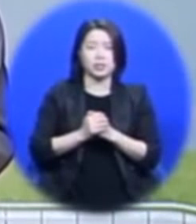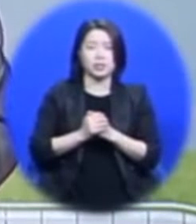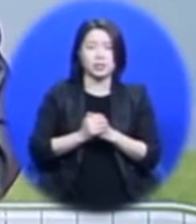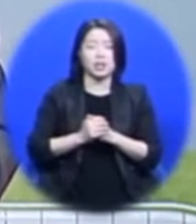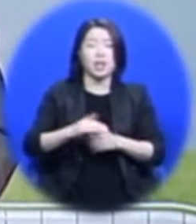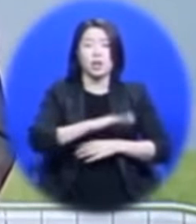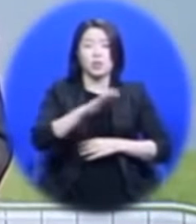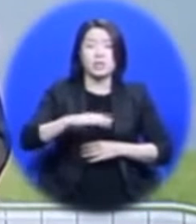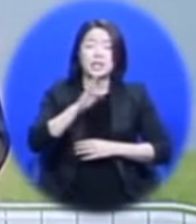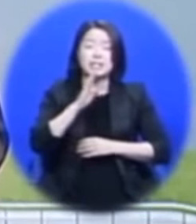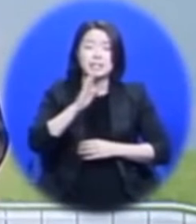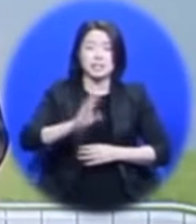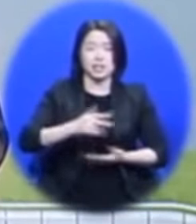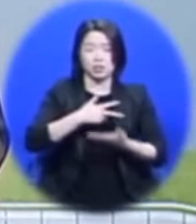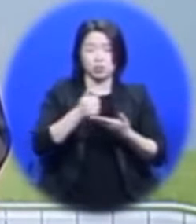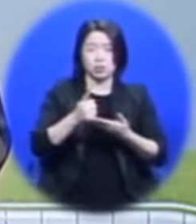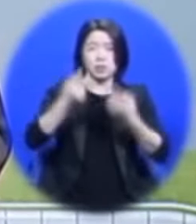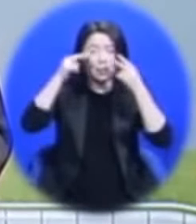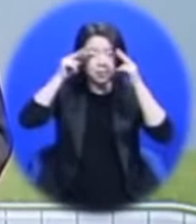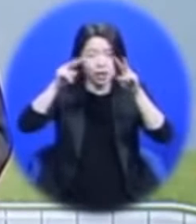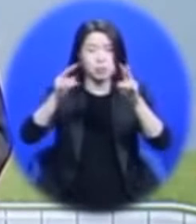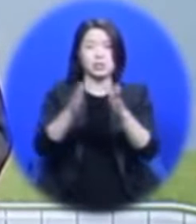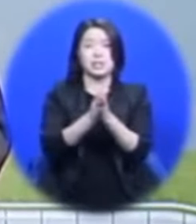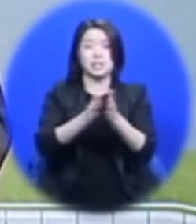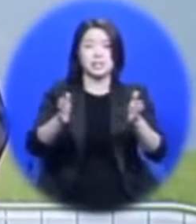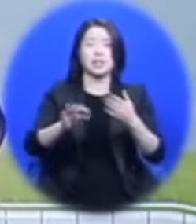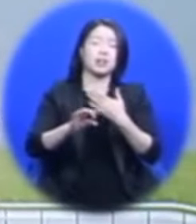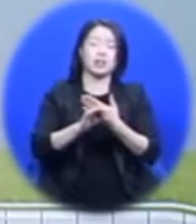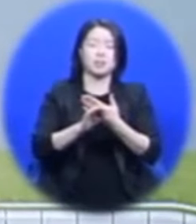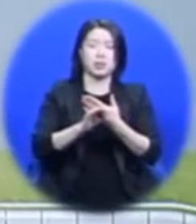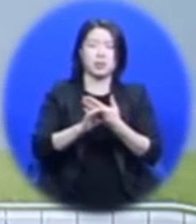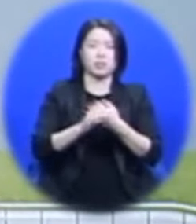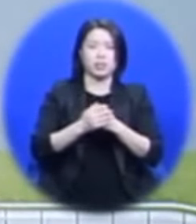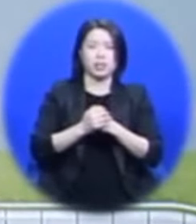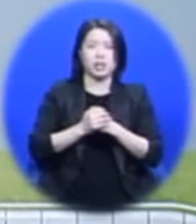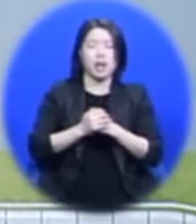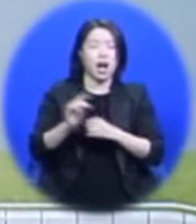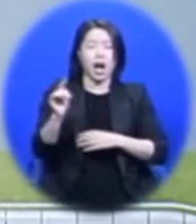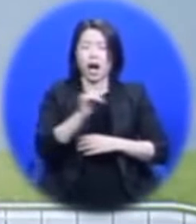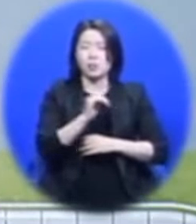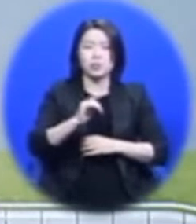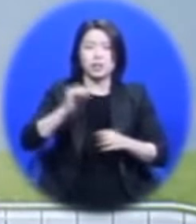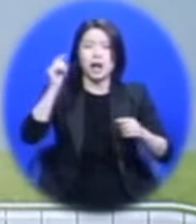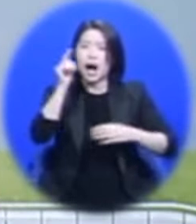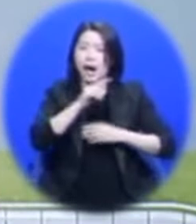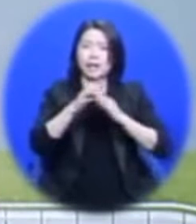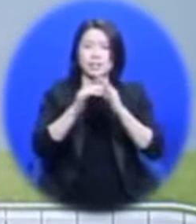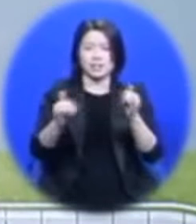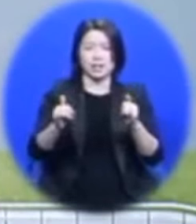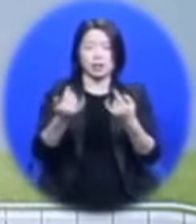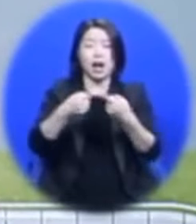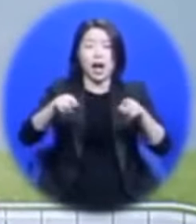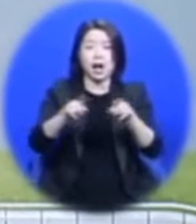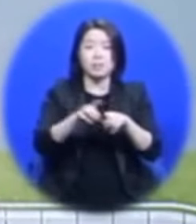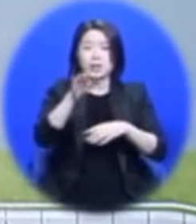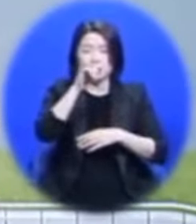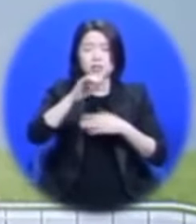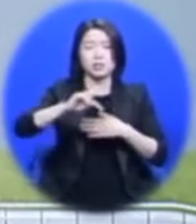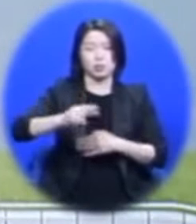우리가 진짜 주님을 바라보게 시작하면 그러면 아무리 악한 사람과 함께